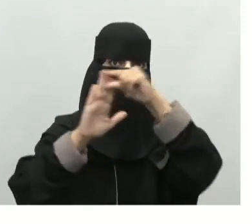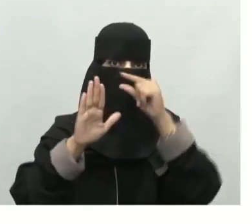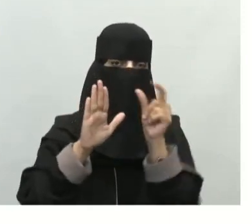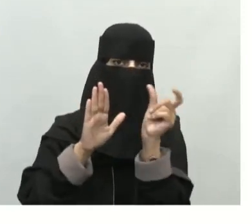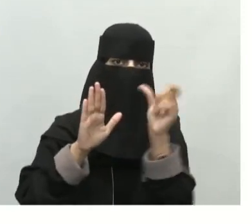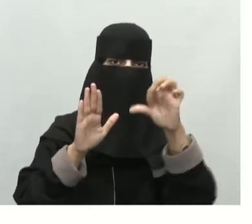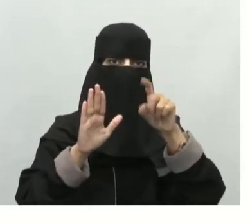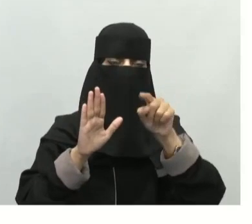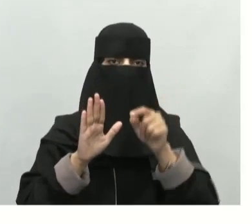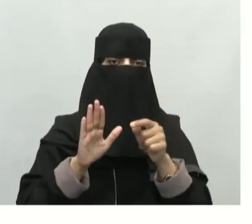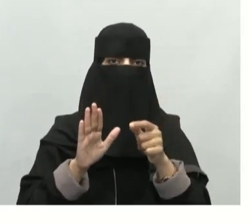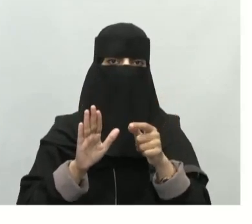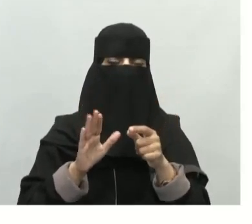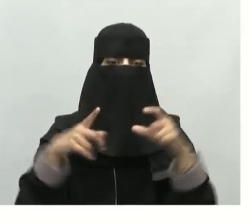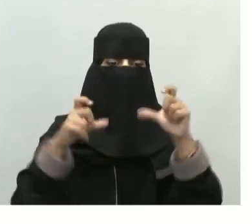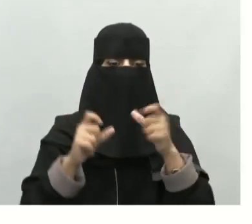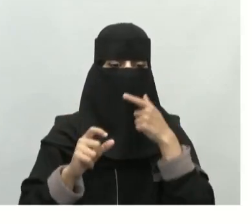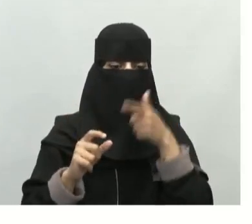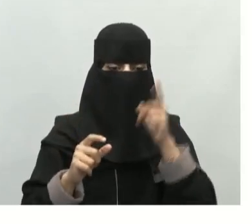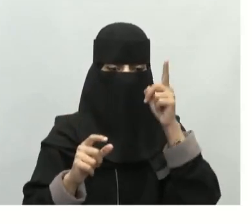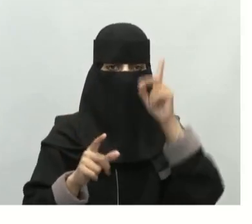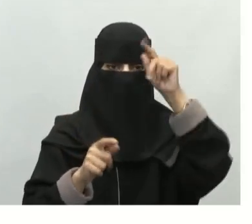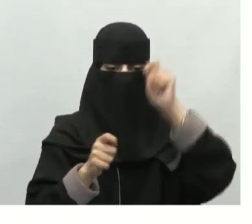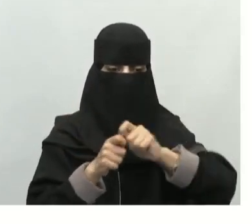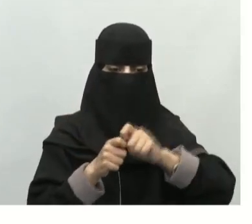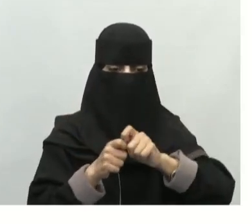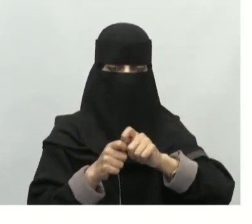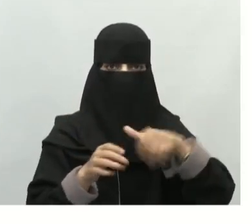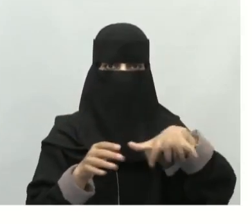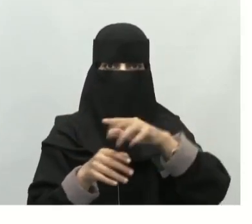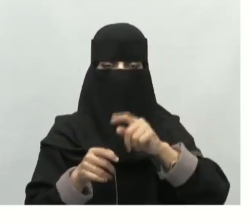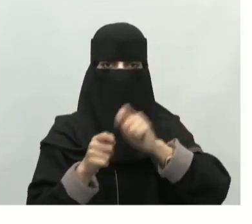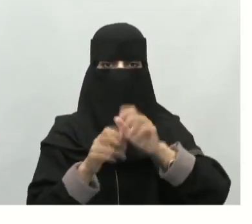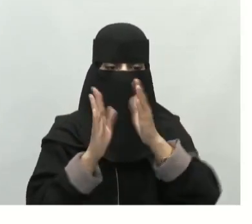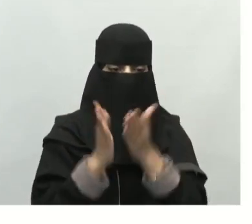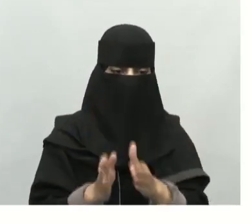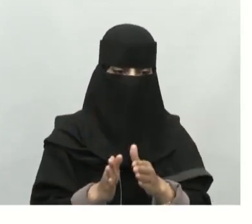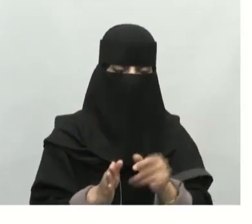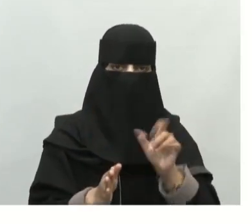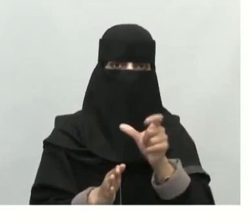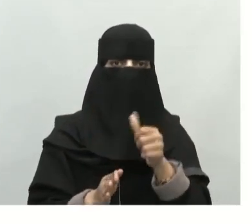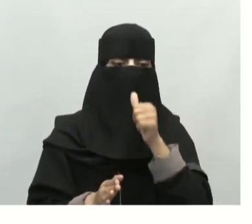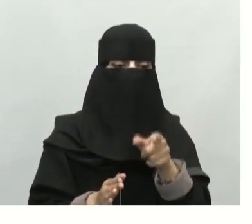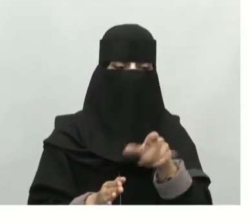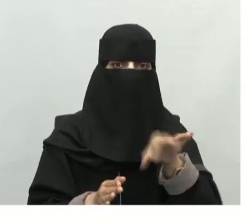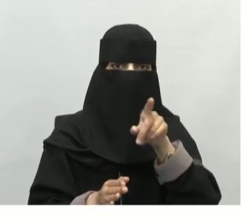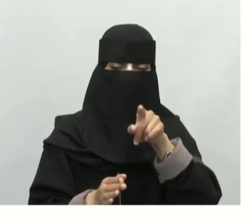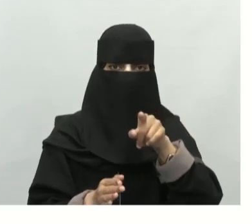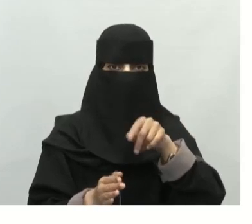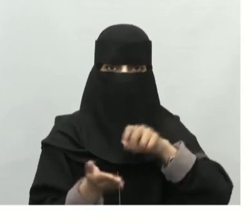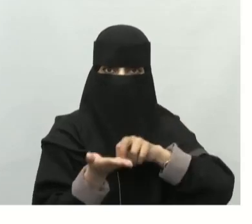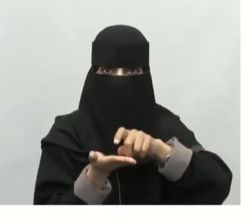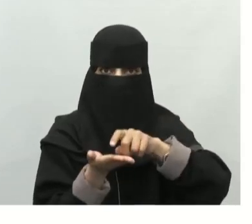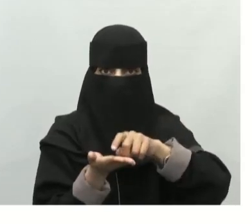النور قال تعالى والله خلق كل دابه من ماء فمنهم من